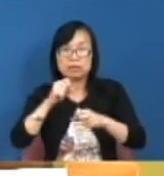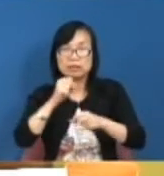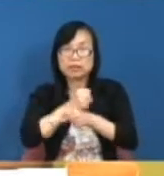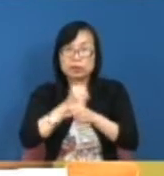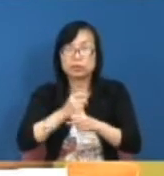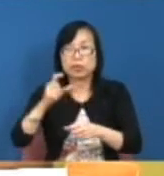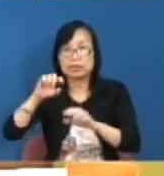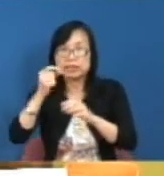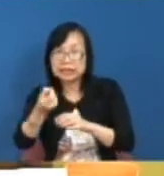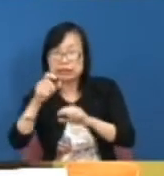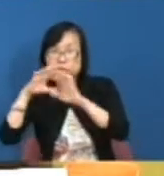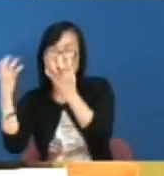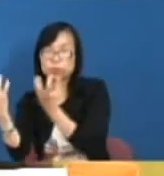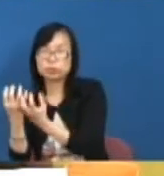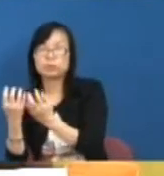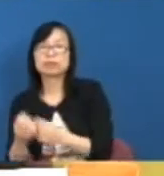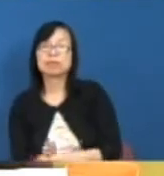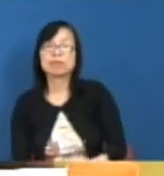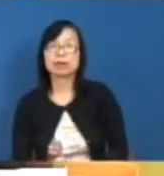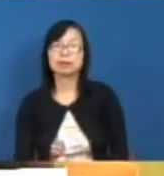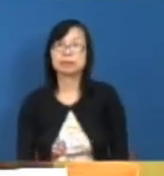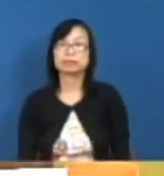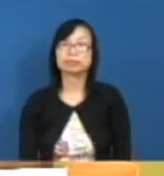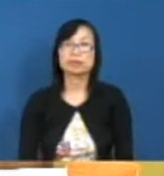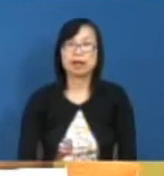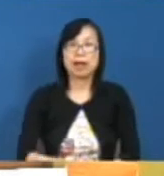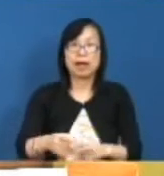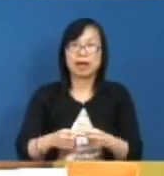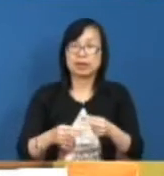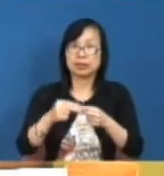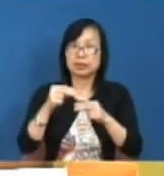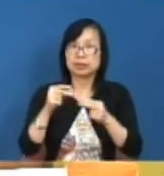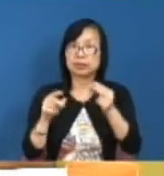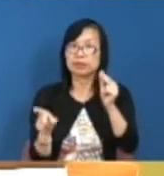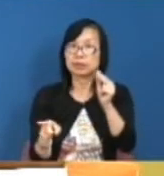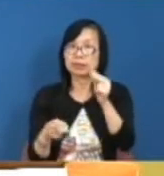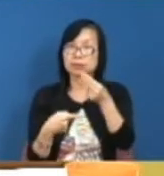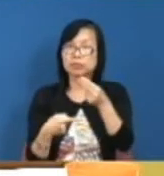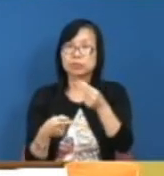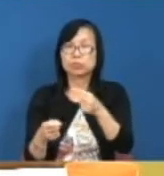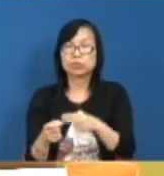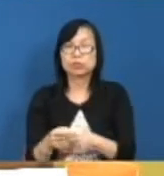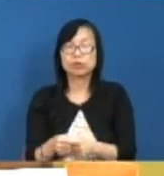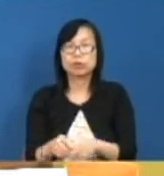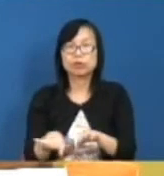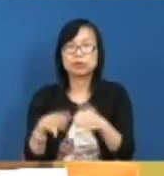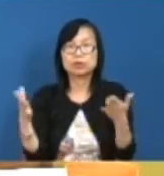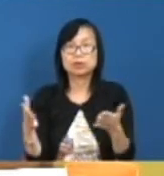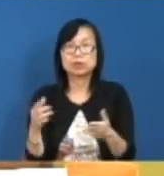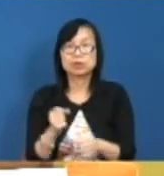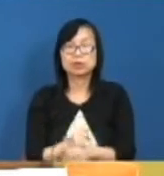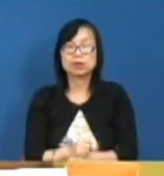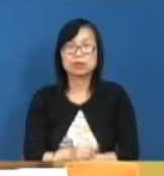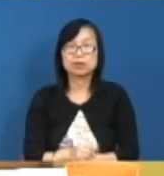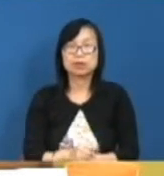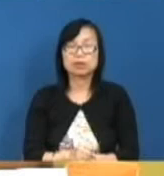召集。呢個當然係因為回歸咗之後，呢個港澳辦做嘢好差啦，係咪？2003年即係50萬人上街，佢